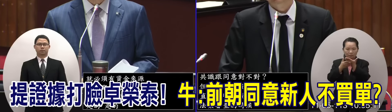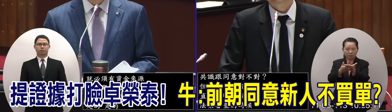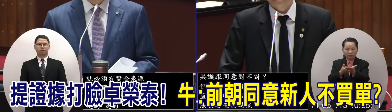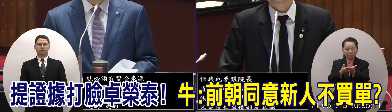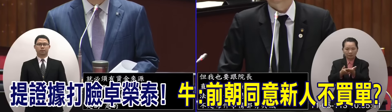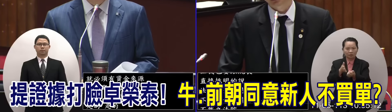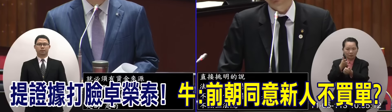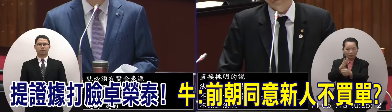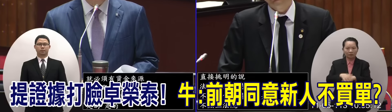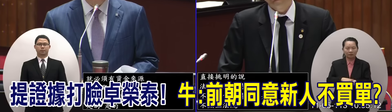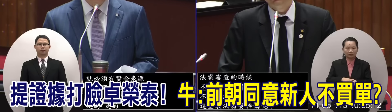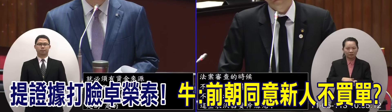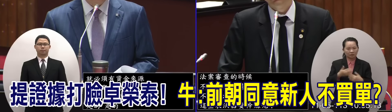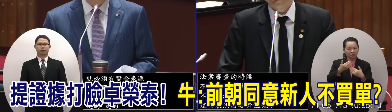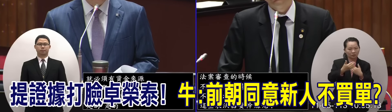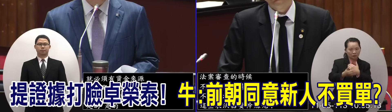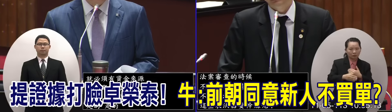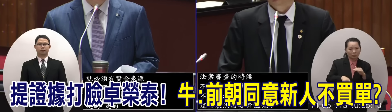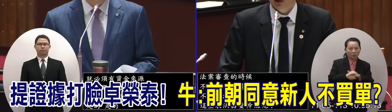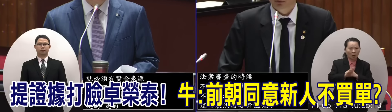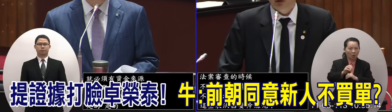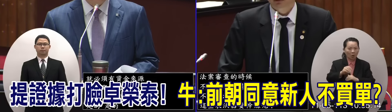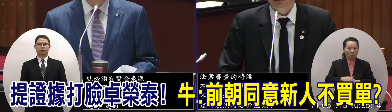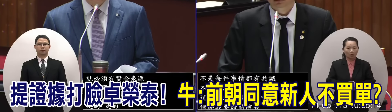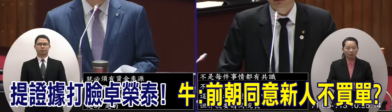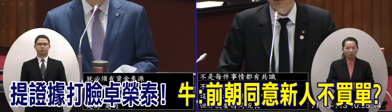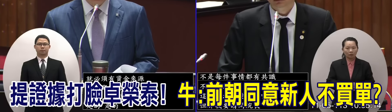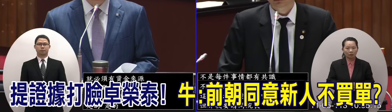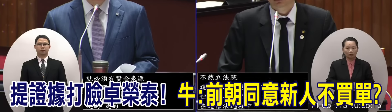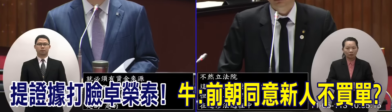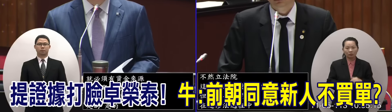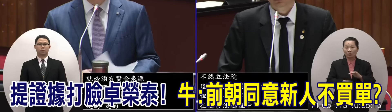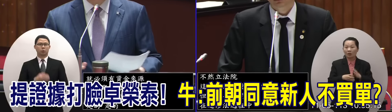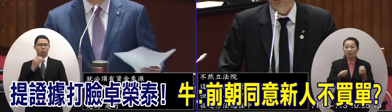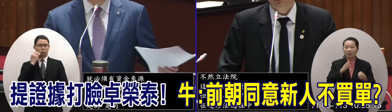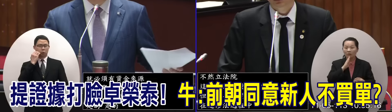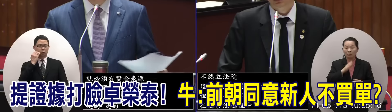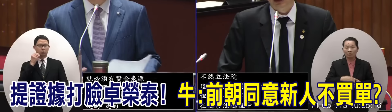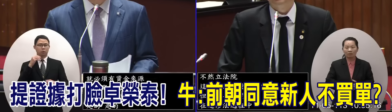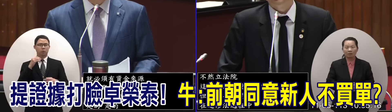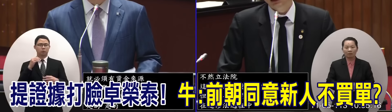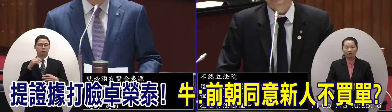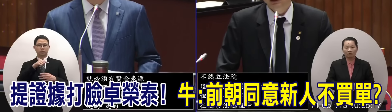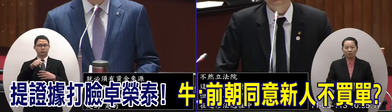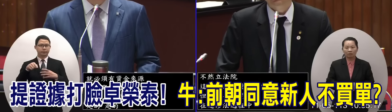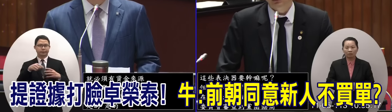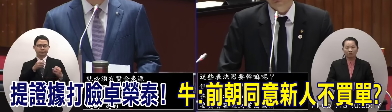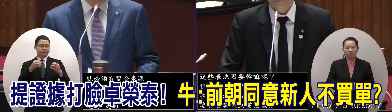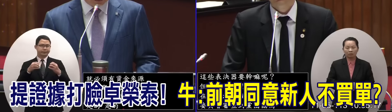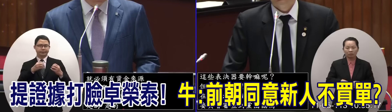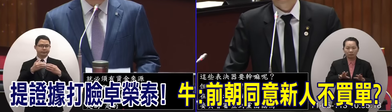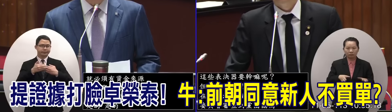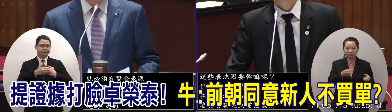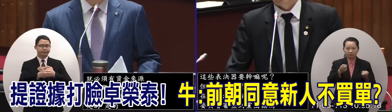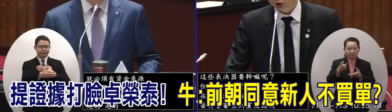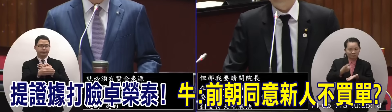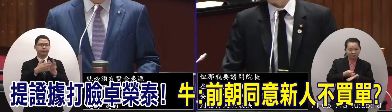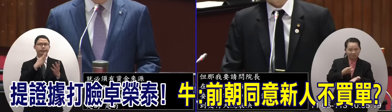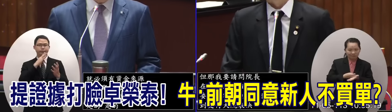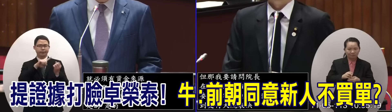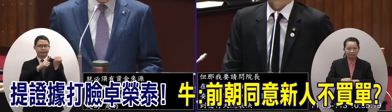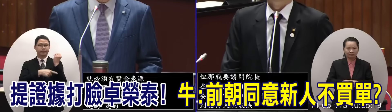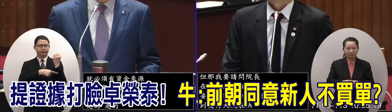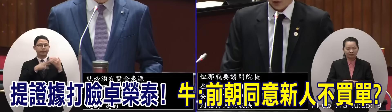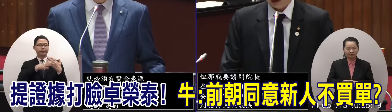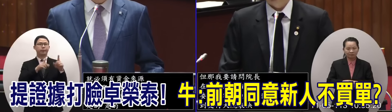的议事的程序？应该没有，对不对？ 如果经过很严谨的程序，那就是法律，我们 就 必